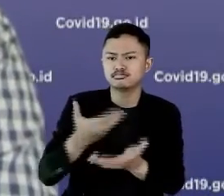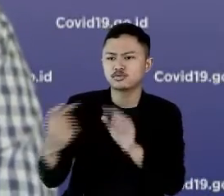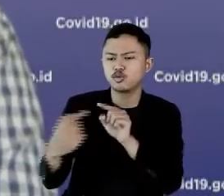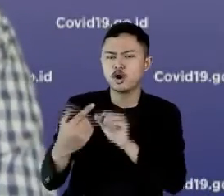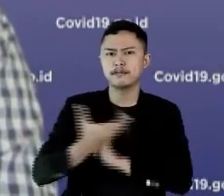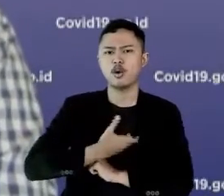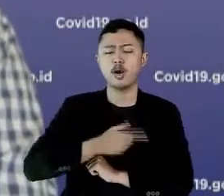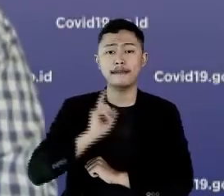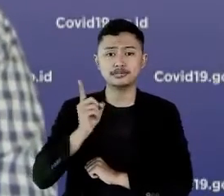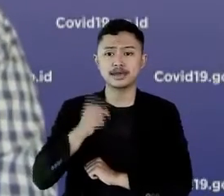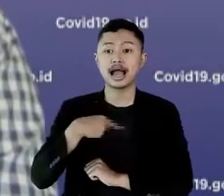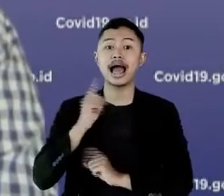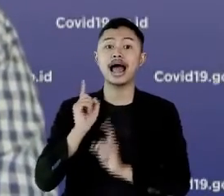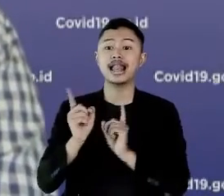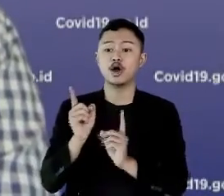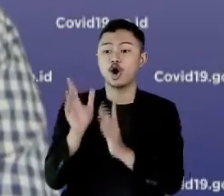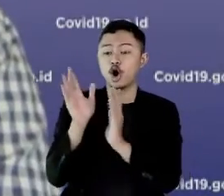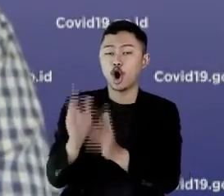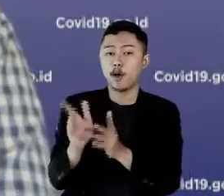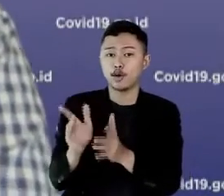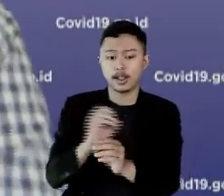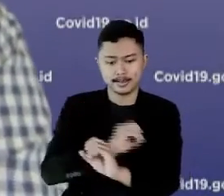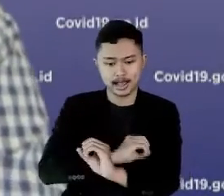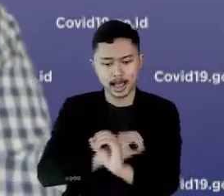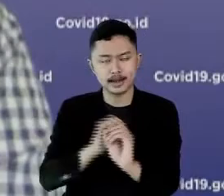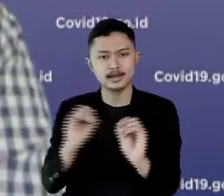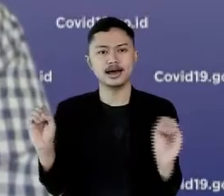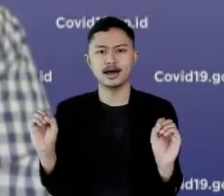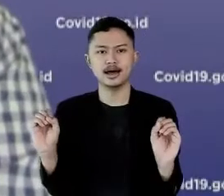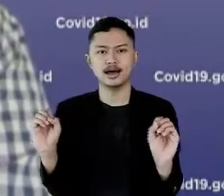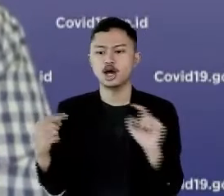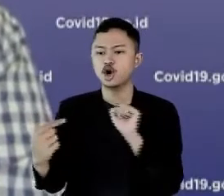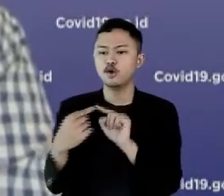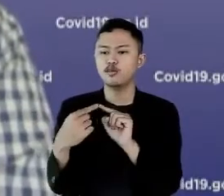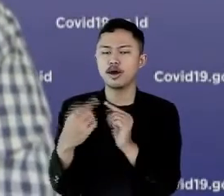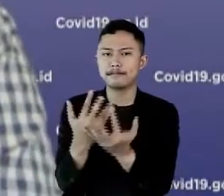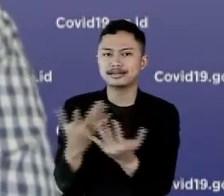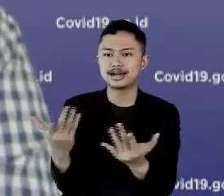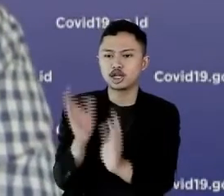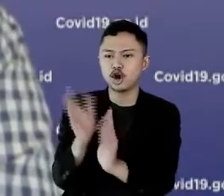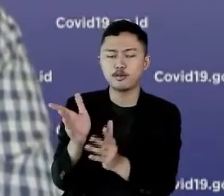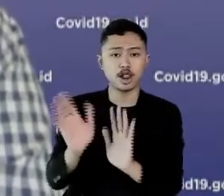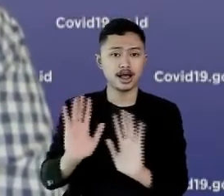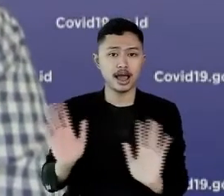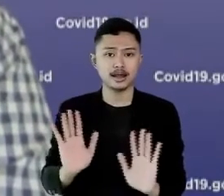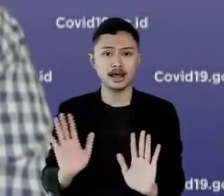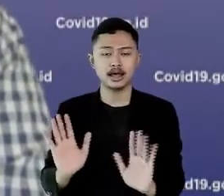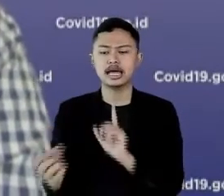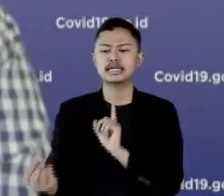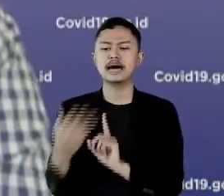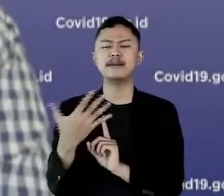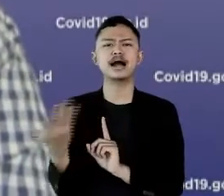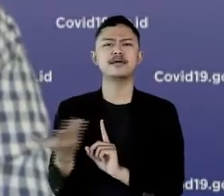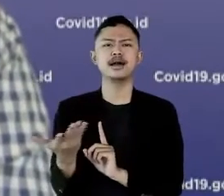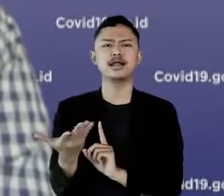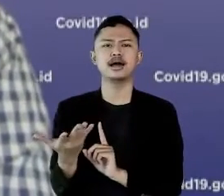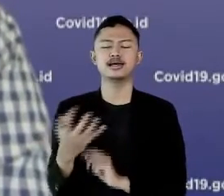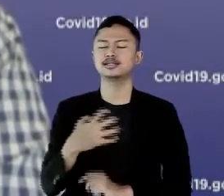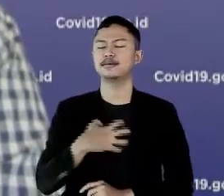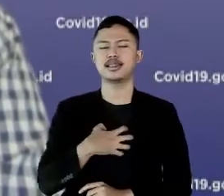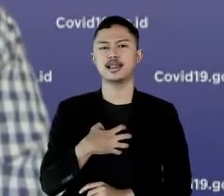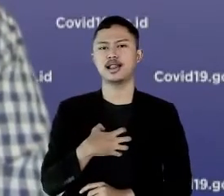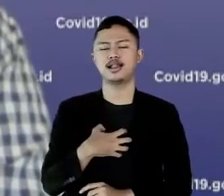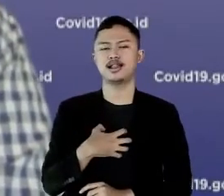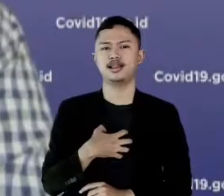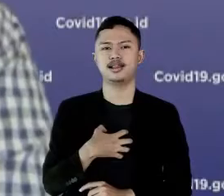kalau saya tidak jaga, saya tidak berusaha mempertahankan relasi sosial saya, itu nanti dampaknya ke non